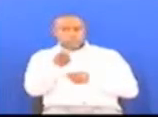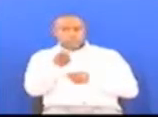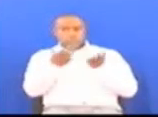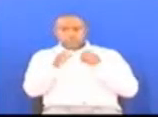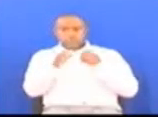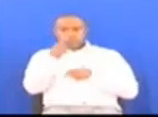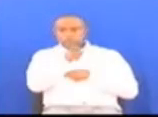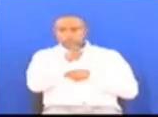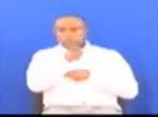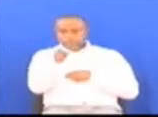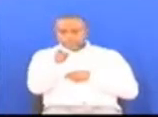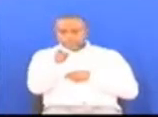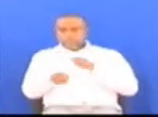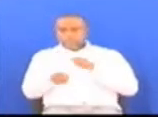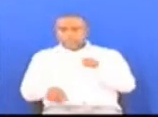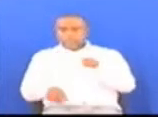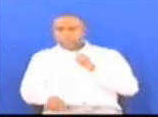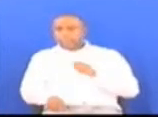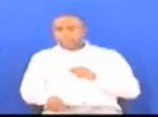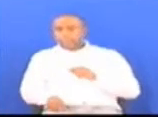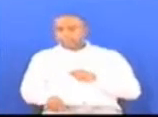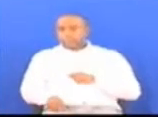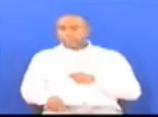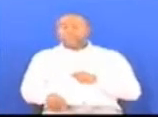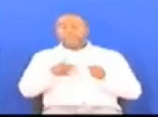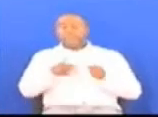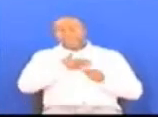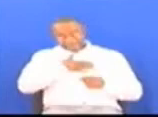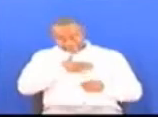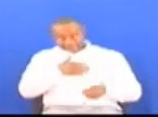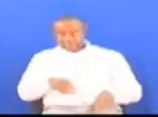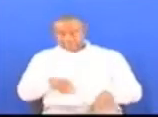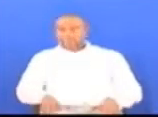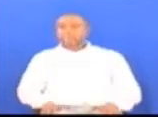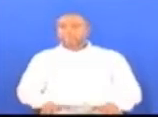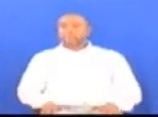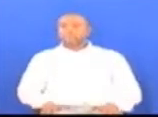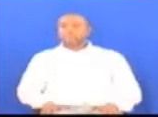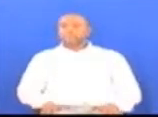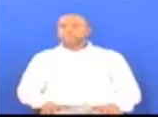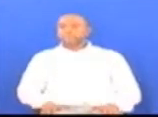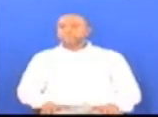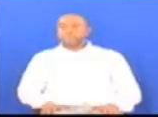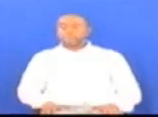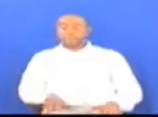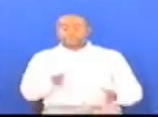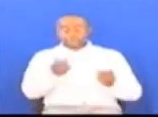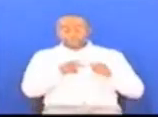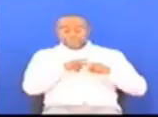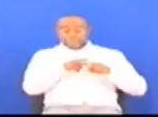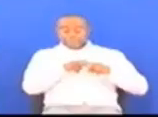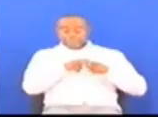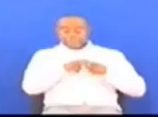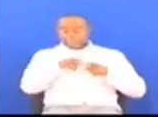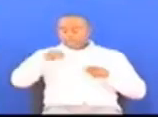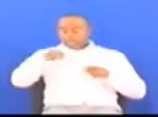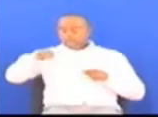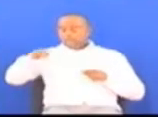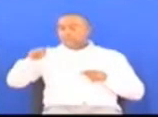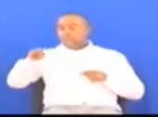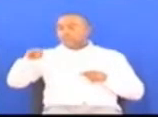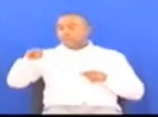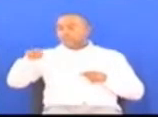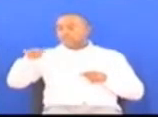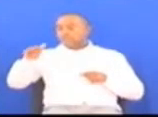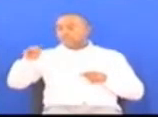namna bora ya kumwenzi kiongozi wetu huyu. Asante sana Mheshimiwa. Asante Engineer Stella Manyanya. Anamuunga mkono profesa